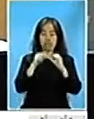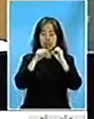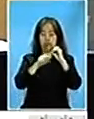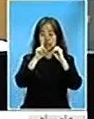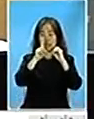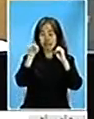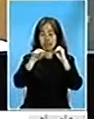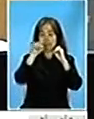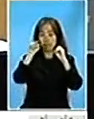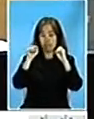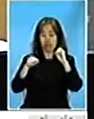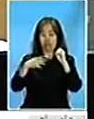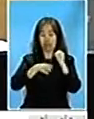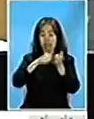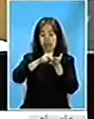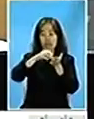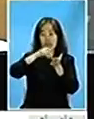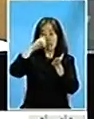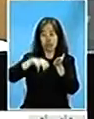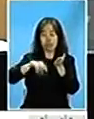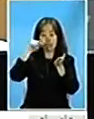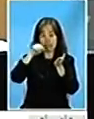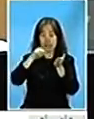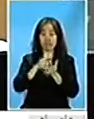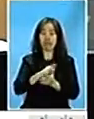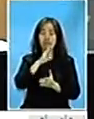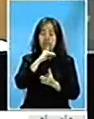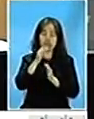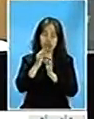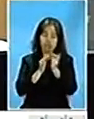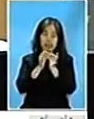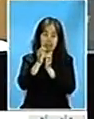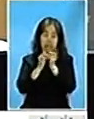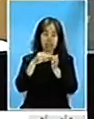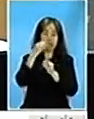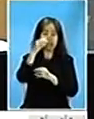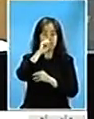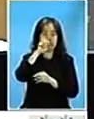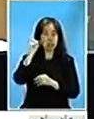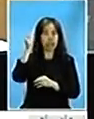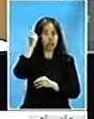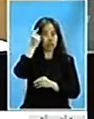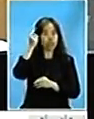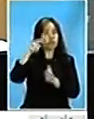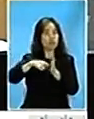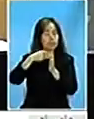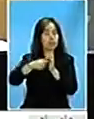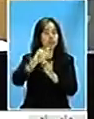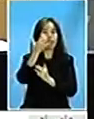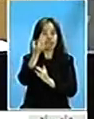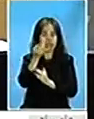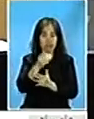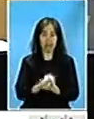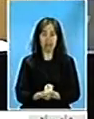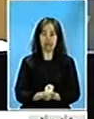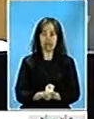0.01% เนี่ยที่ท่านจะตัดงบประมาณเนี่ยนะท่านอธิบายให้ท่านสมาชิกเขาได้เห็นหน่อยว่าเหตุผลที่ท่านจะขอตัดเนี่ยเพราะอะไร